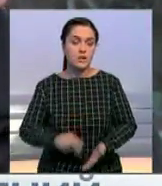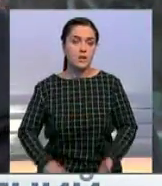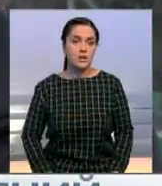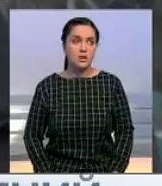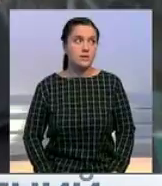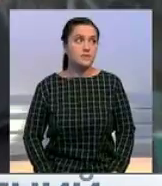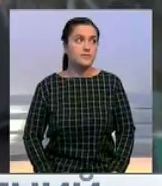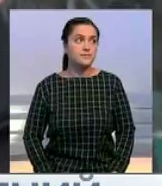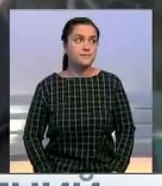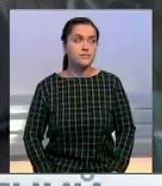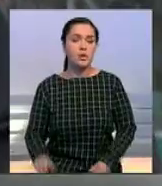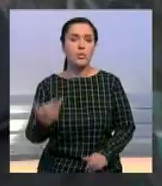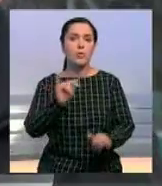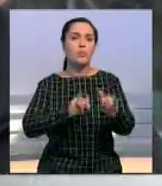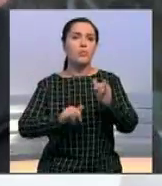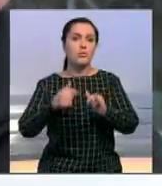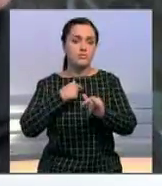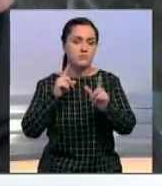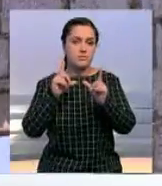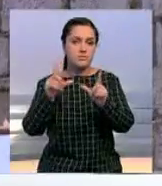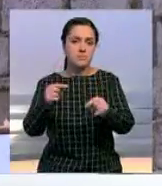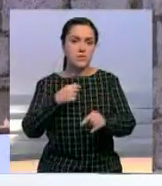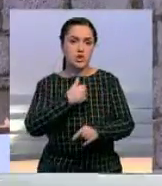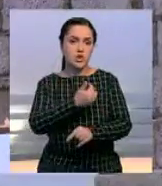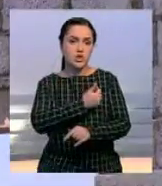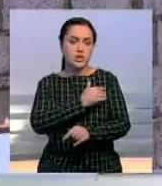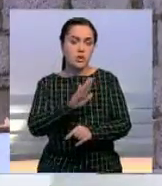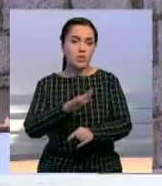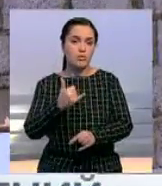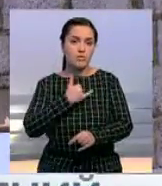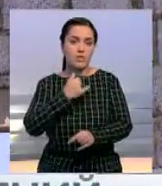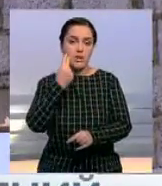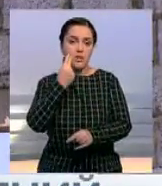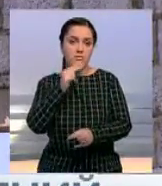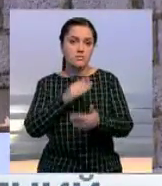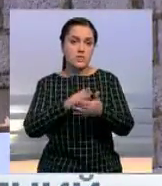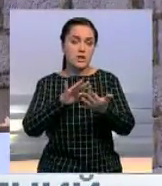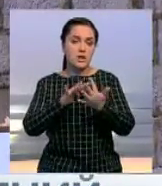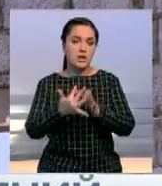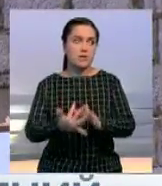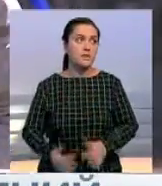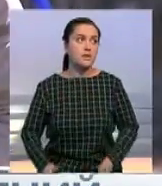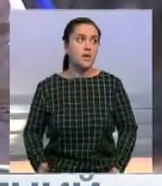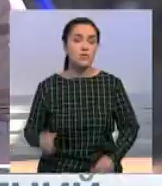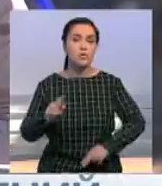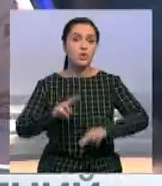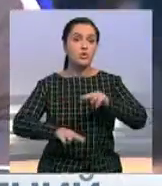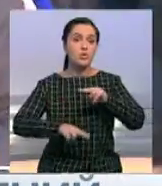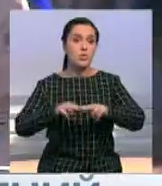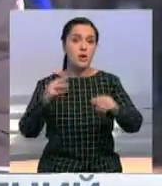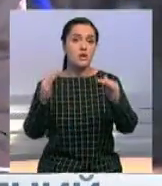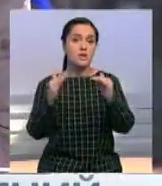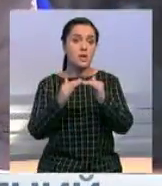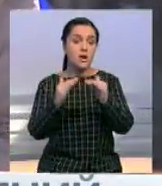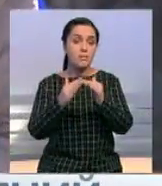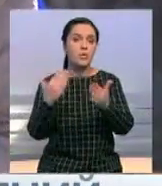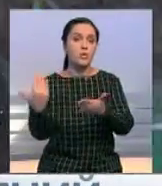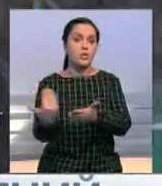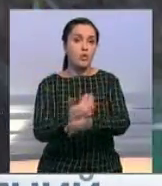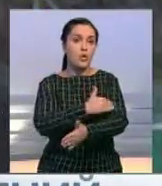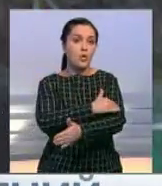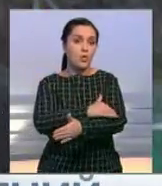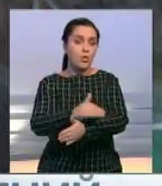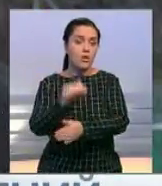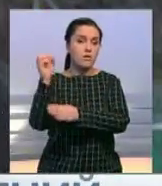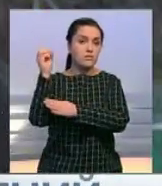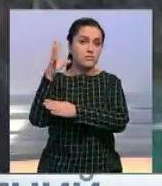отсюда переехать? Сюда едут, а не переезжают. Строятся дома. Вот сейчас делается новое уличное освещение.